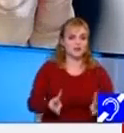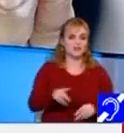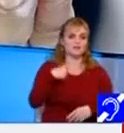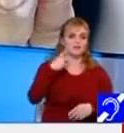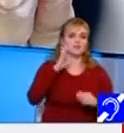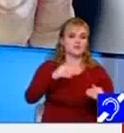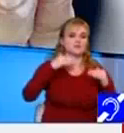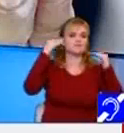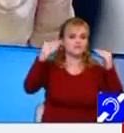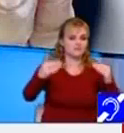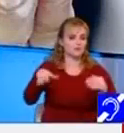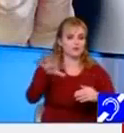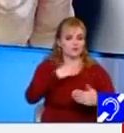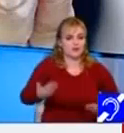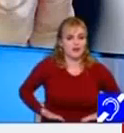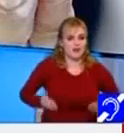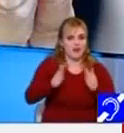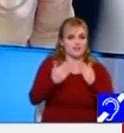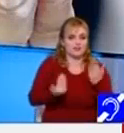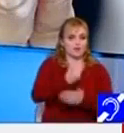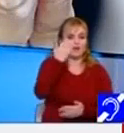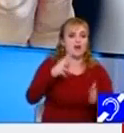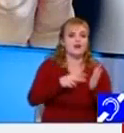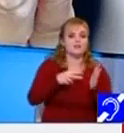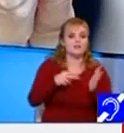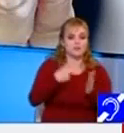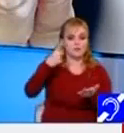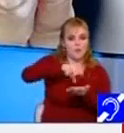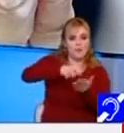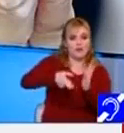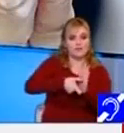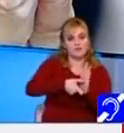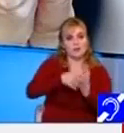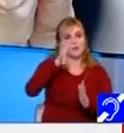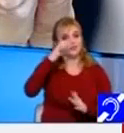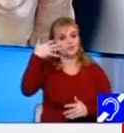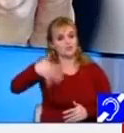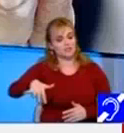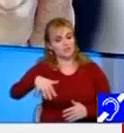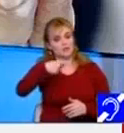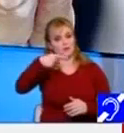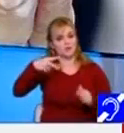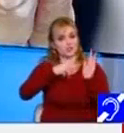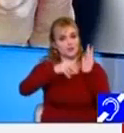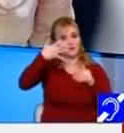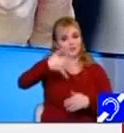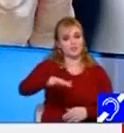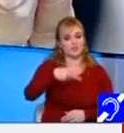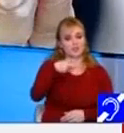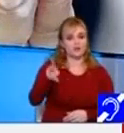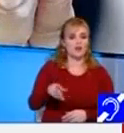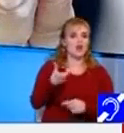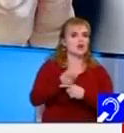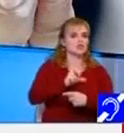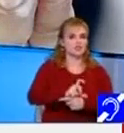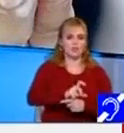estimează creșteri de preț pentru locuințele în blocuri noi. Tarifele pe metru pătrat vor varia între 450 și 750 de euro. Cele